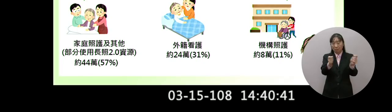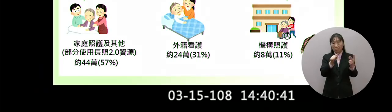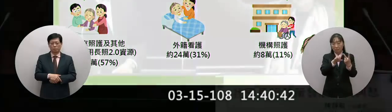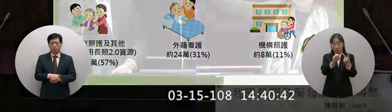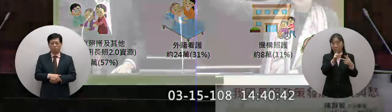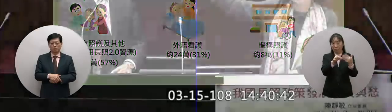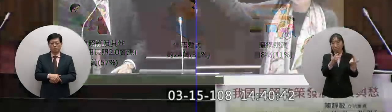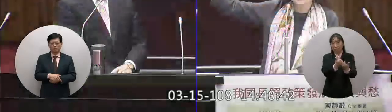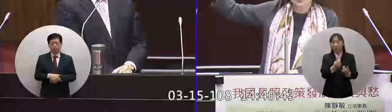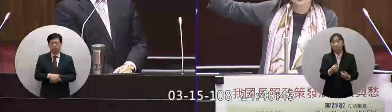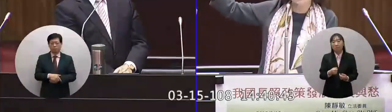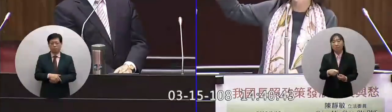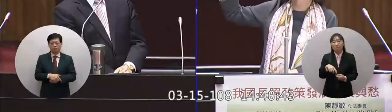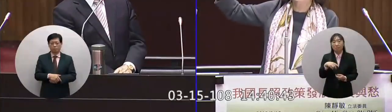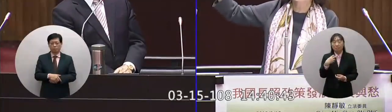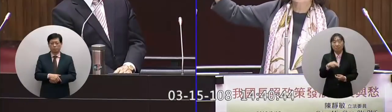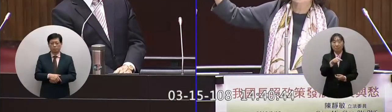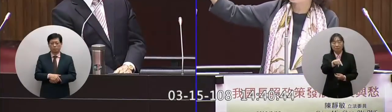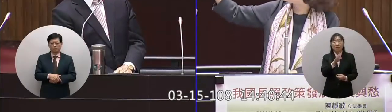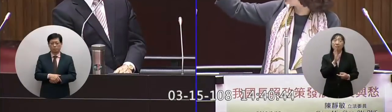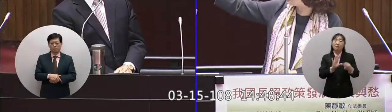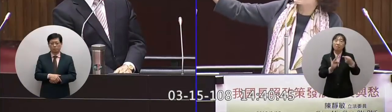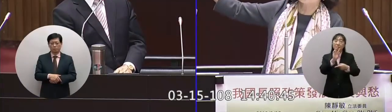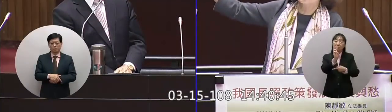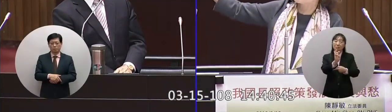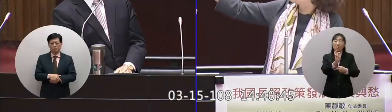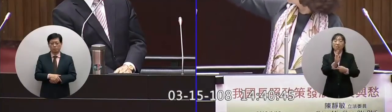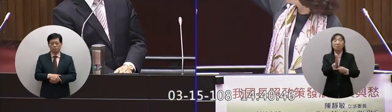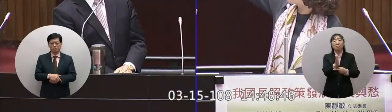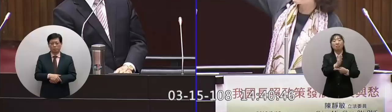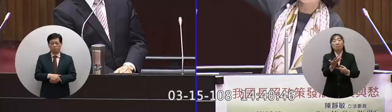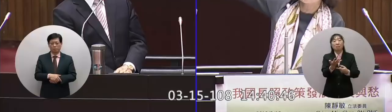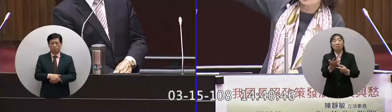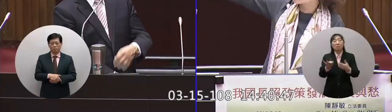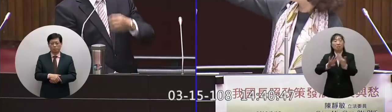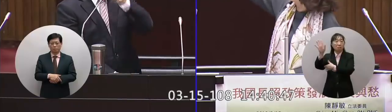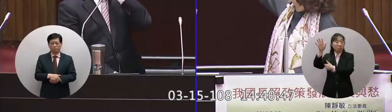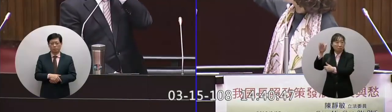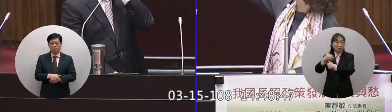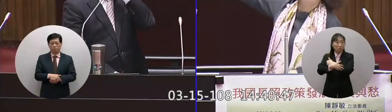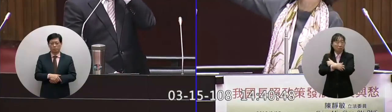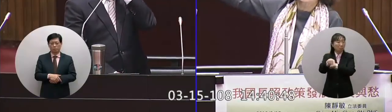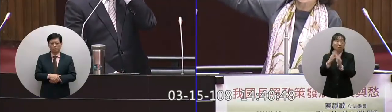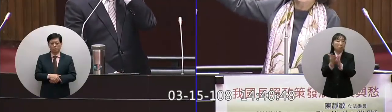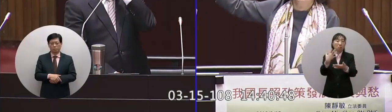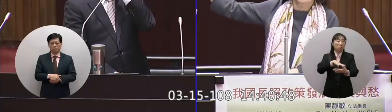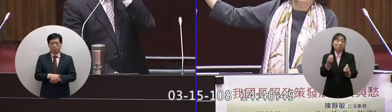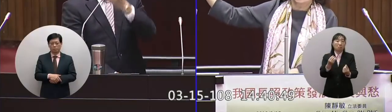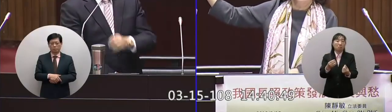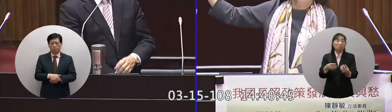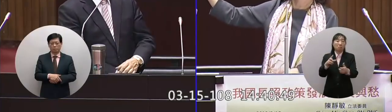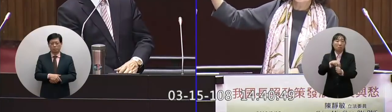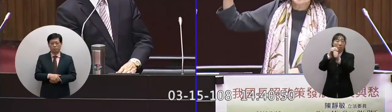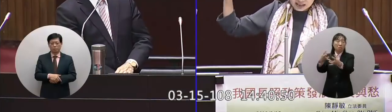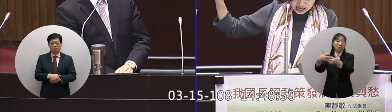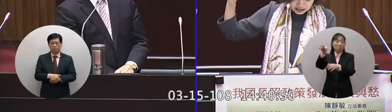的，而且它还只有30%多的涵盖率而已，有外劳的不包括，机构式照顾不包